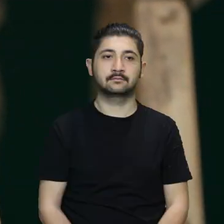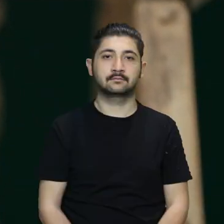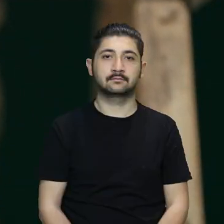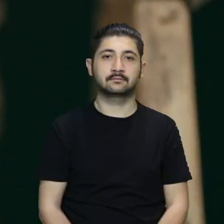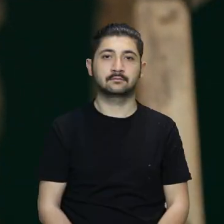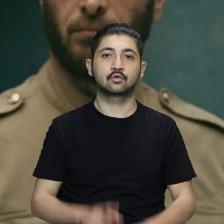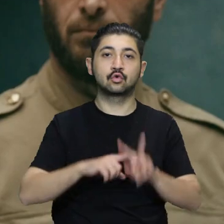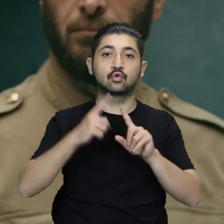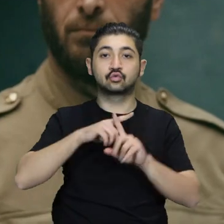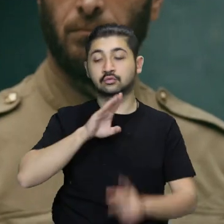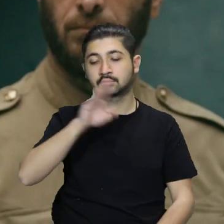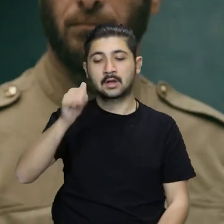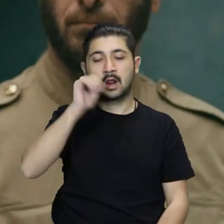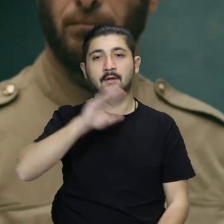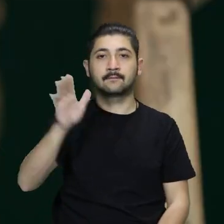Kuta dönüyoruz.